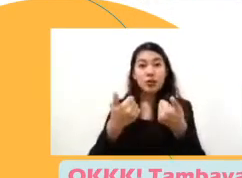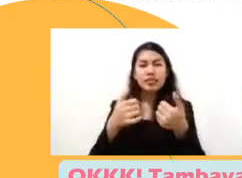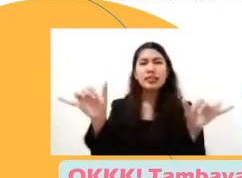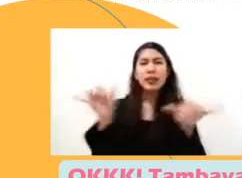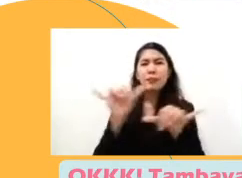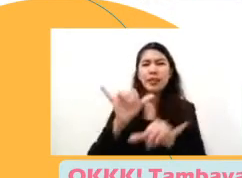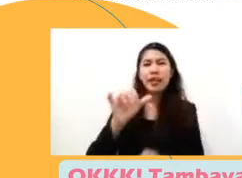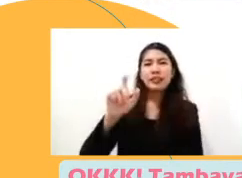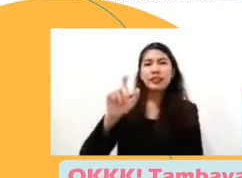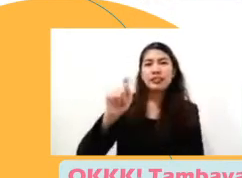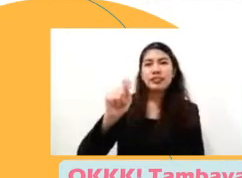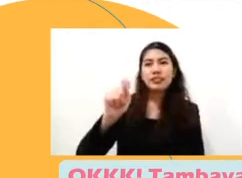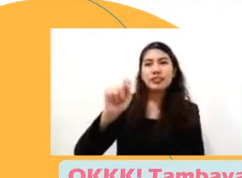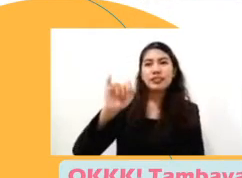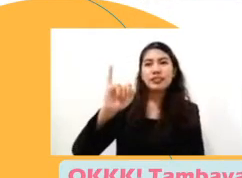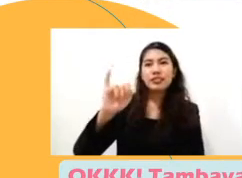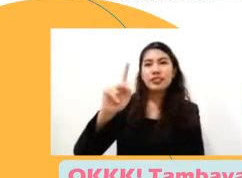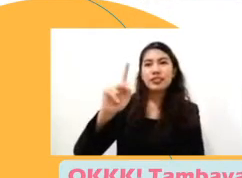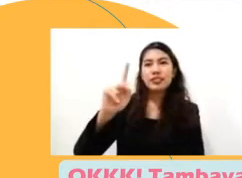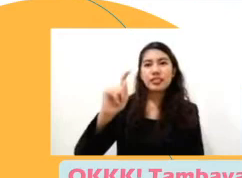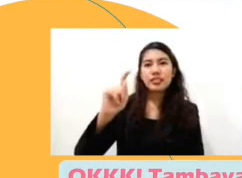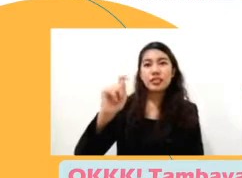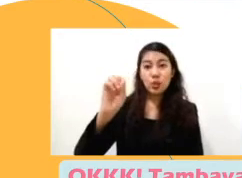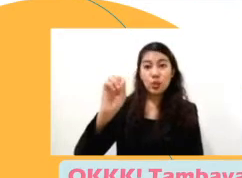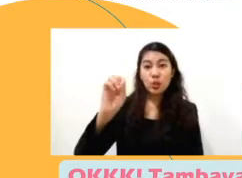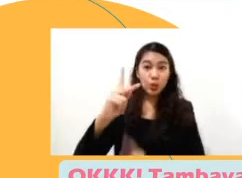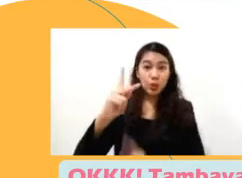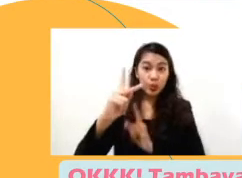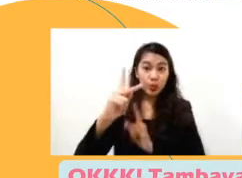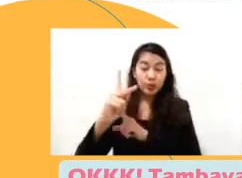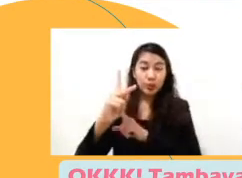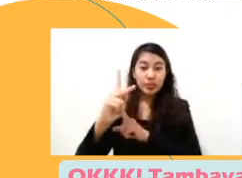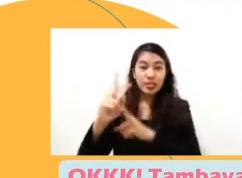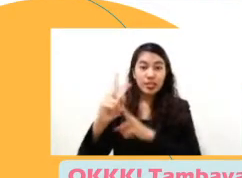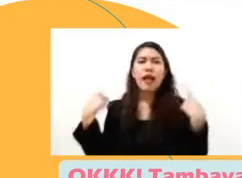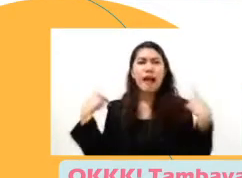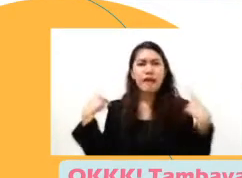video. Diba? Nagkaroon na kayo ng lesson on rap.